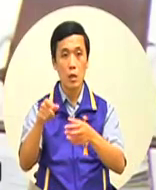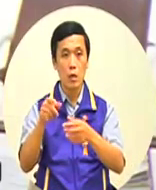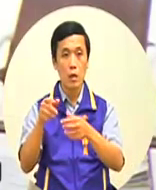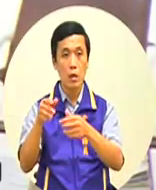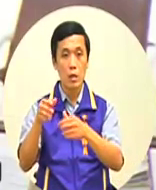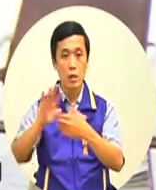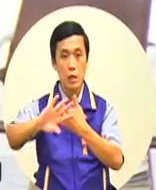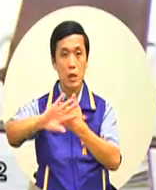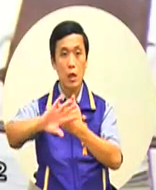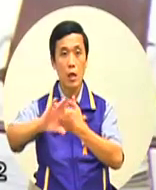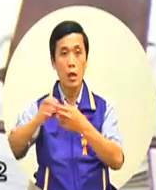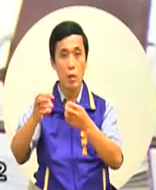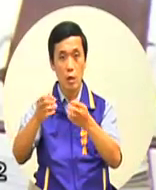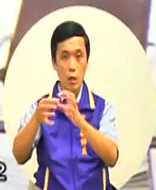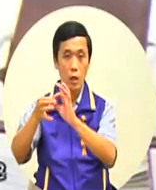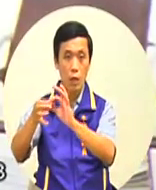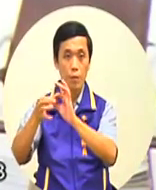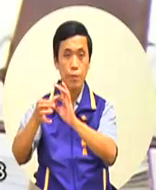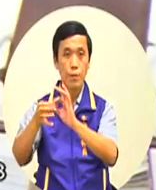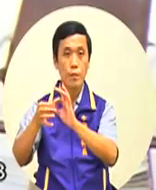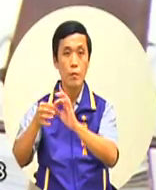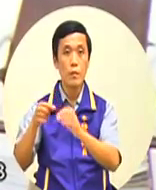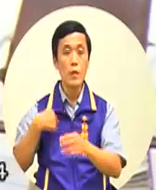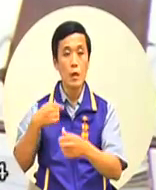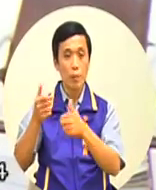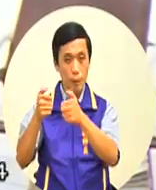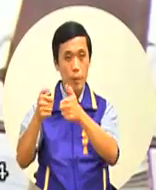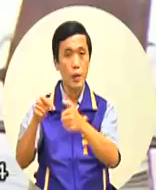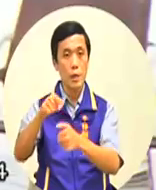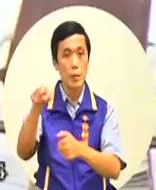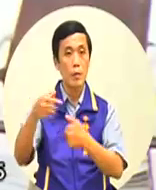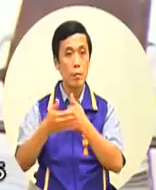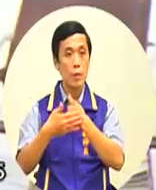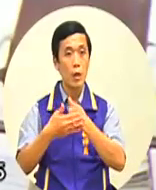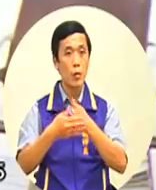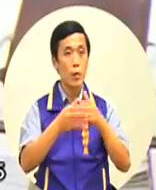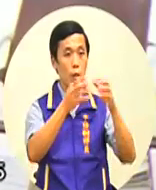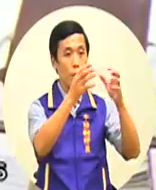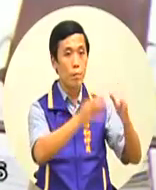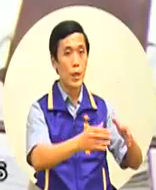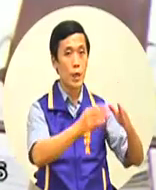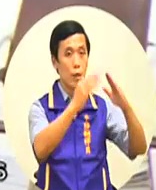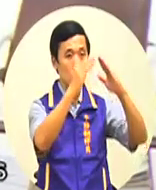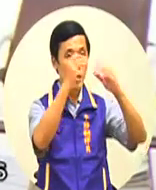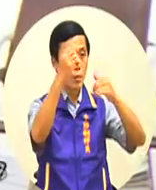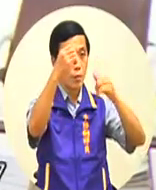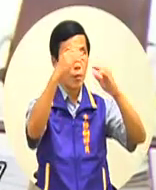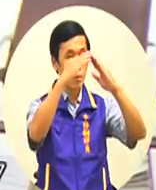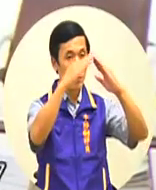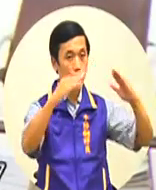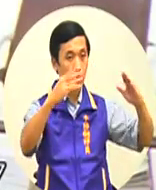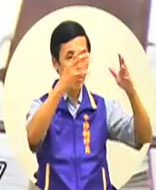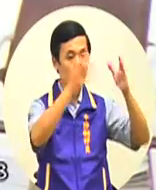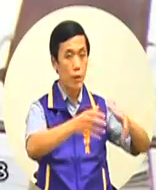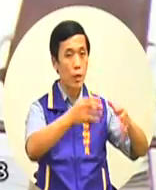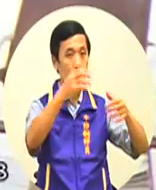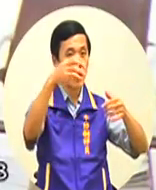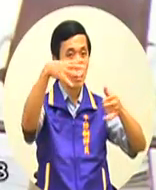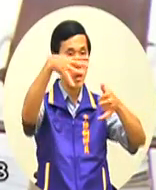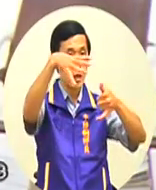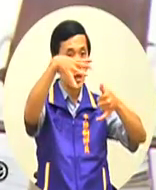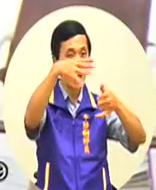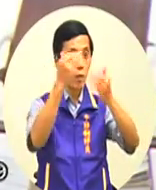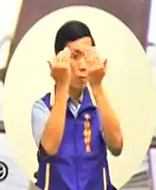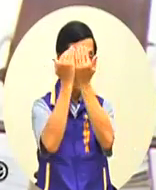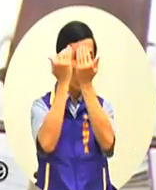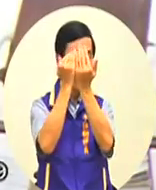来也很感谢哈，就临时帮我们弄个这个遮阳棚哈，就现在的状况。啊，